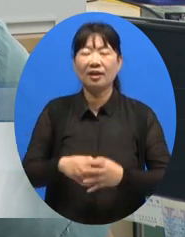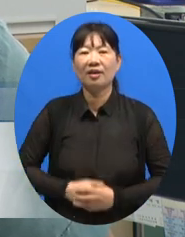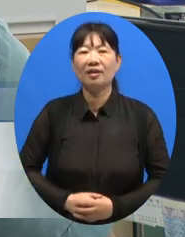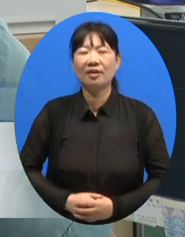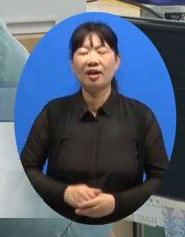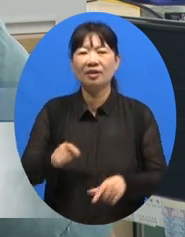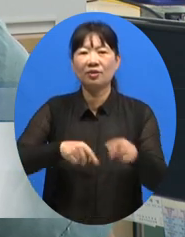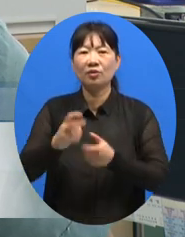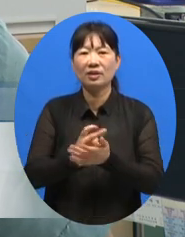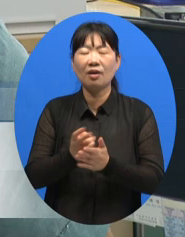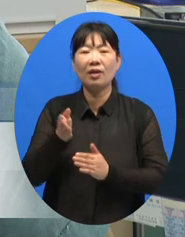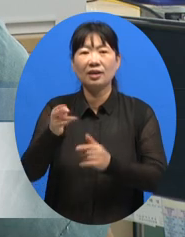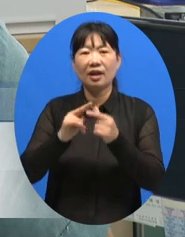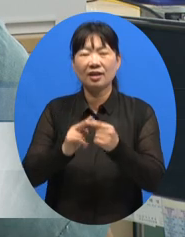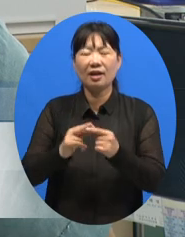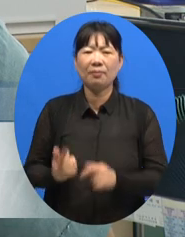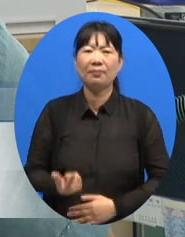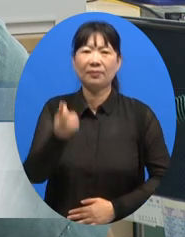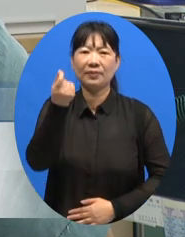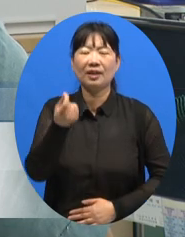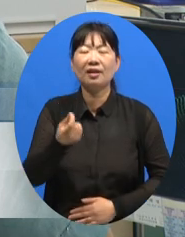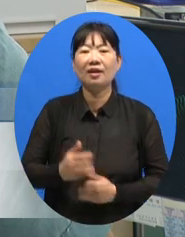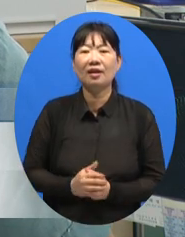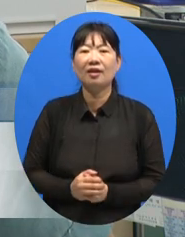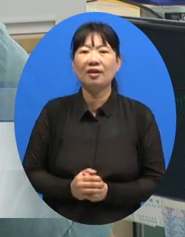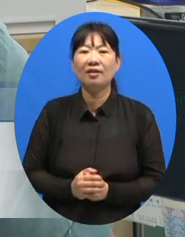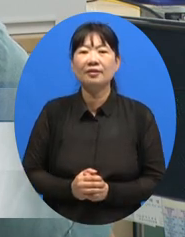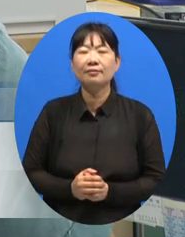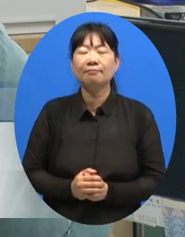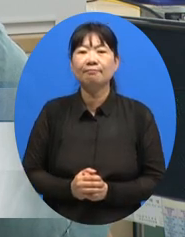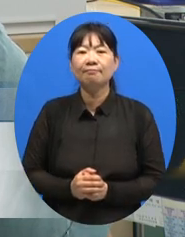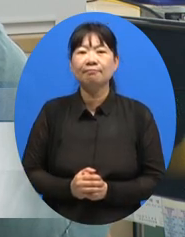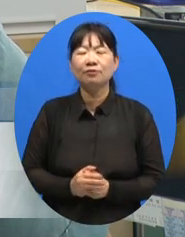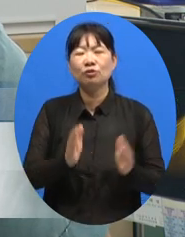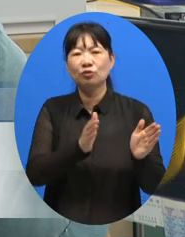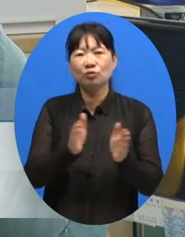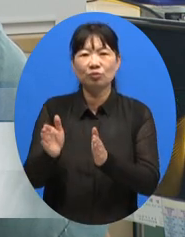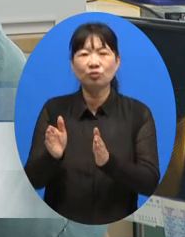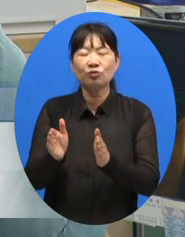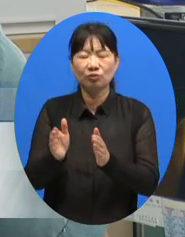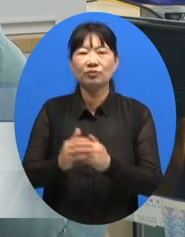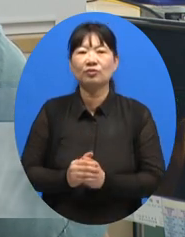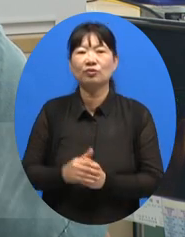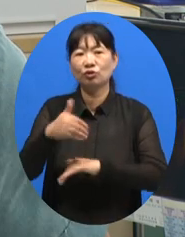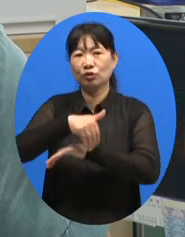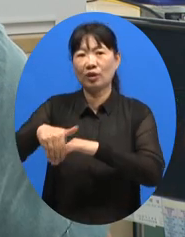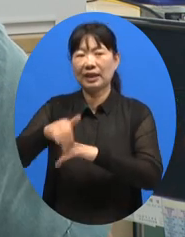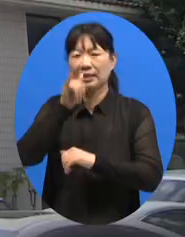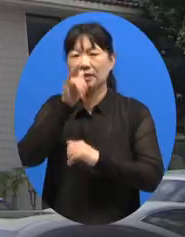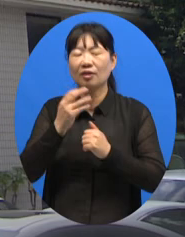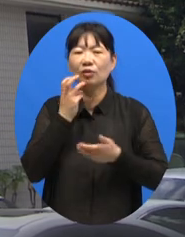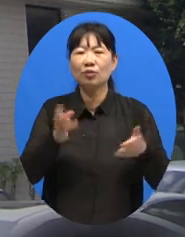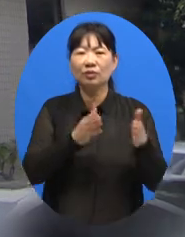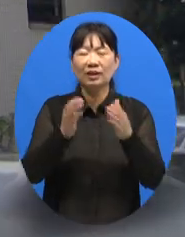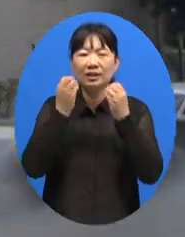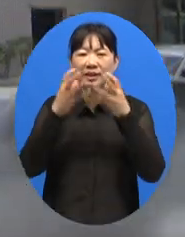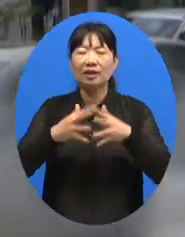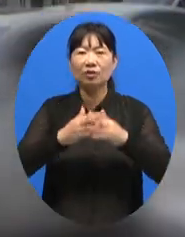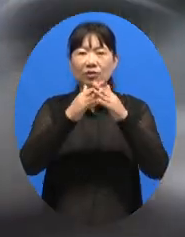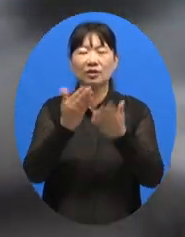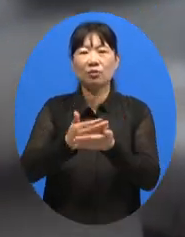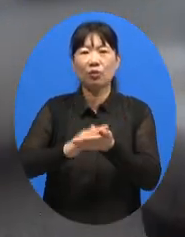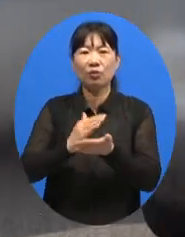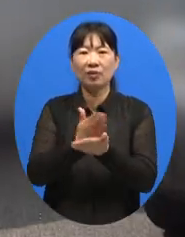경기도의 어떤 정책 방향이라든지 신속하게 이렇게 해서 그 마련해 나갈 그런 계획입니다.